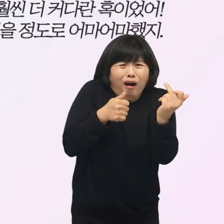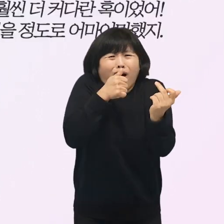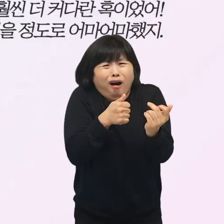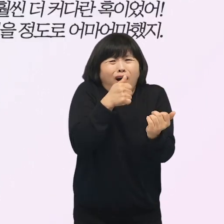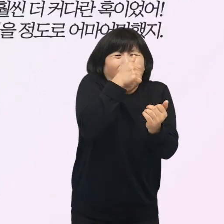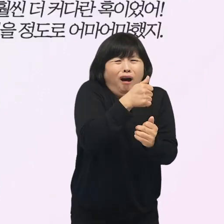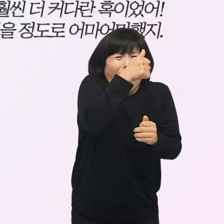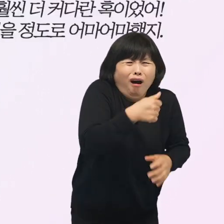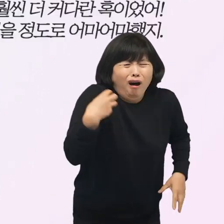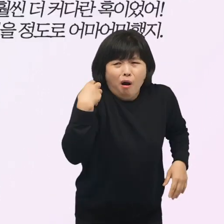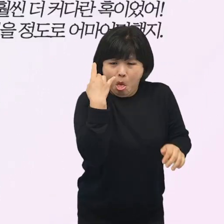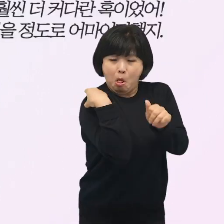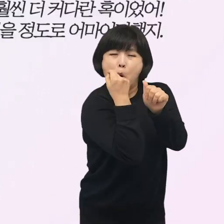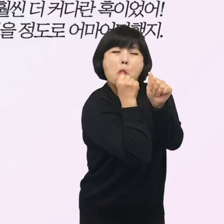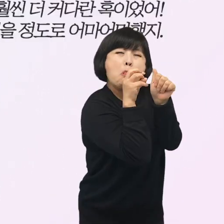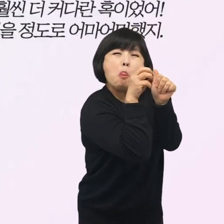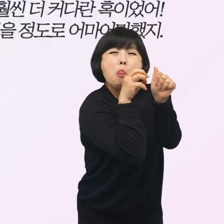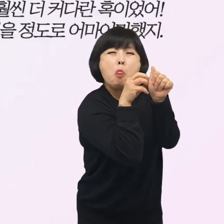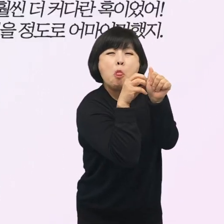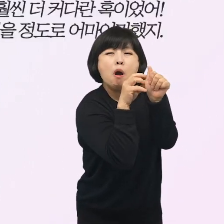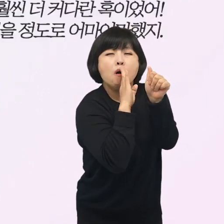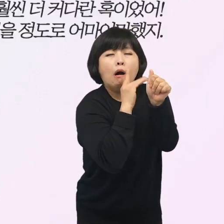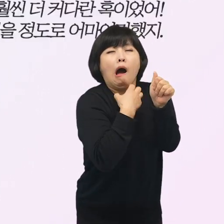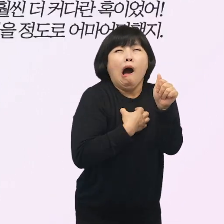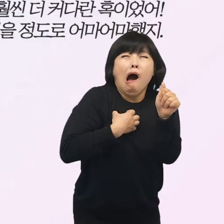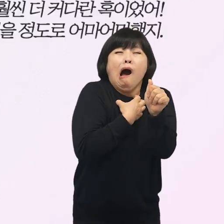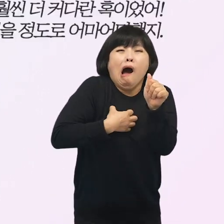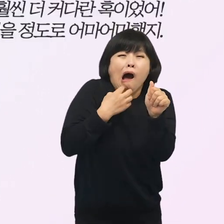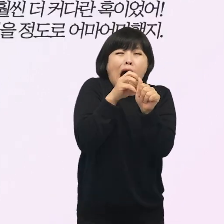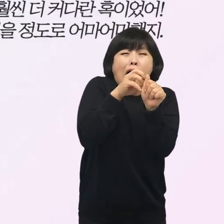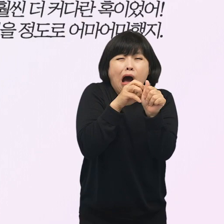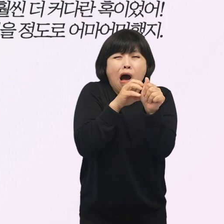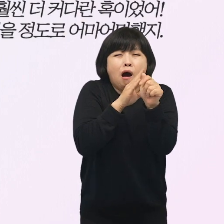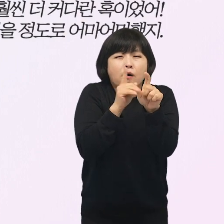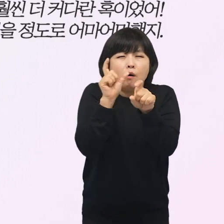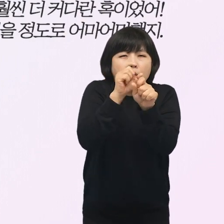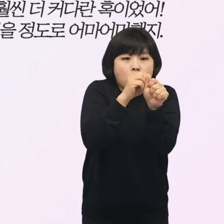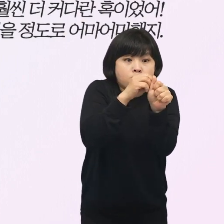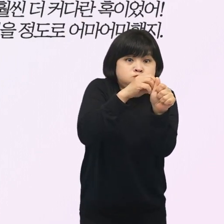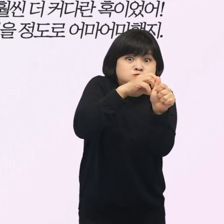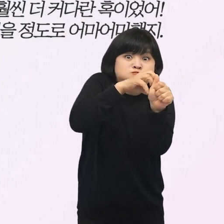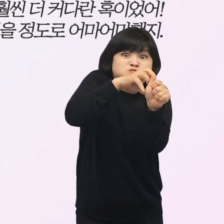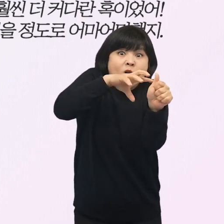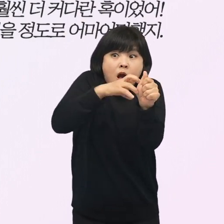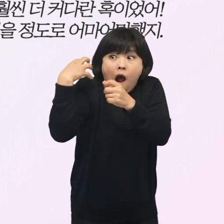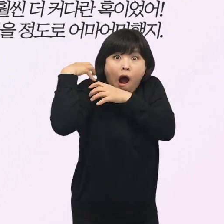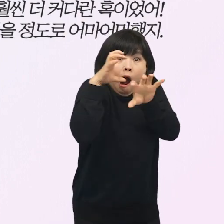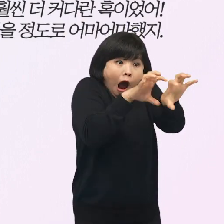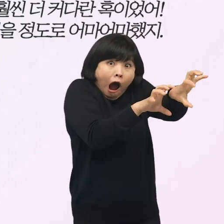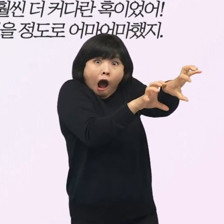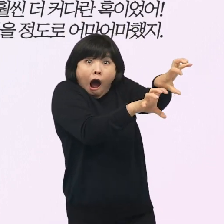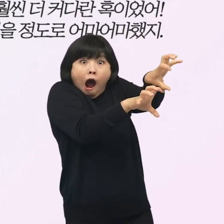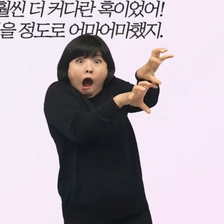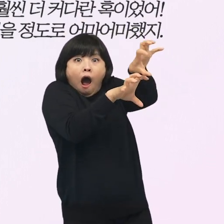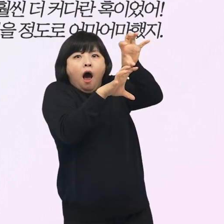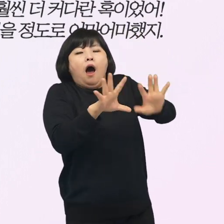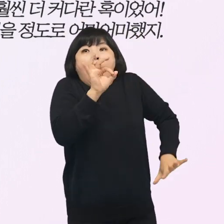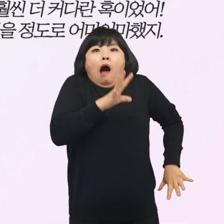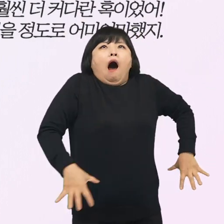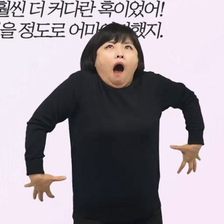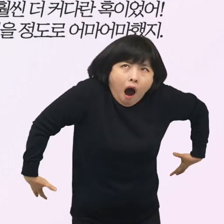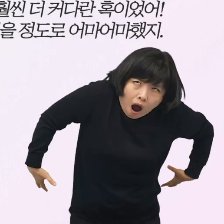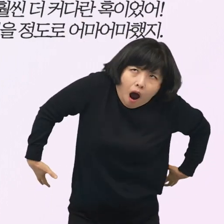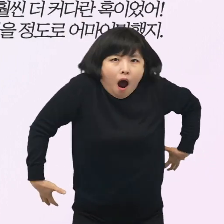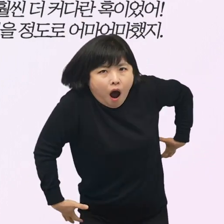원래 있던 작디 작은 혹도 카리를 평생 괴롭혔는데 이건 그보다 훨씬 더 커다란 혹이었어. 감당할 수